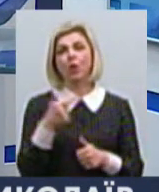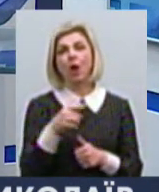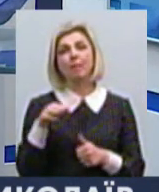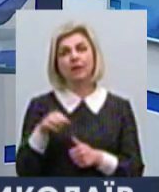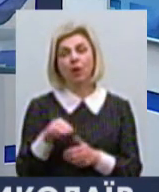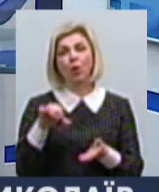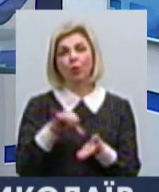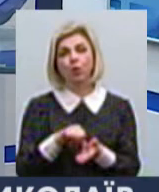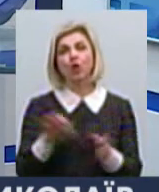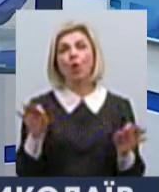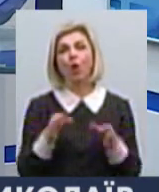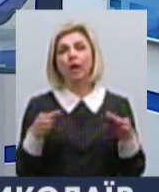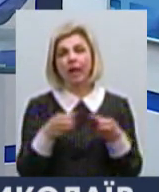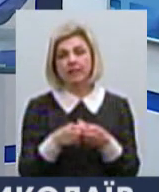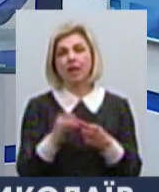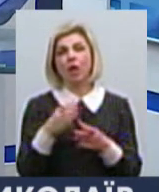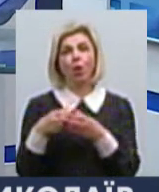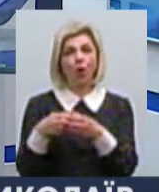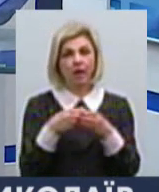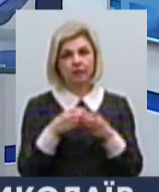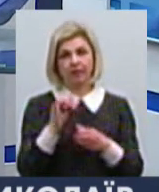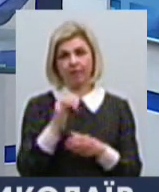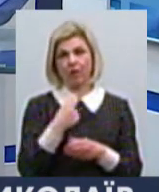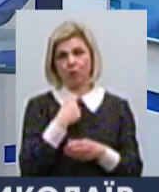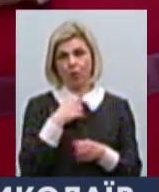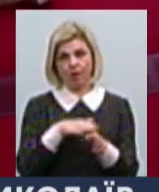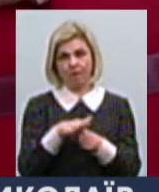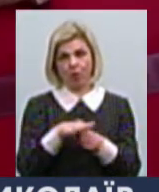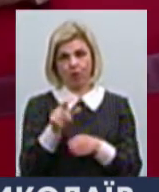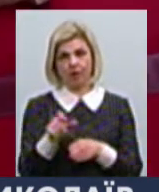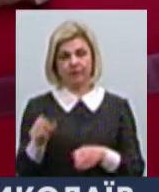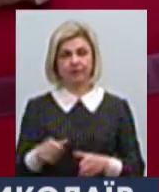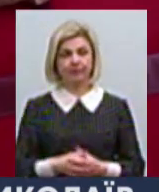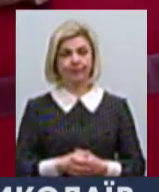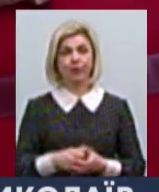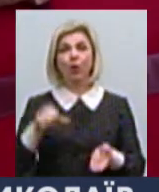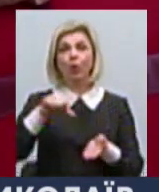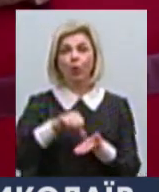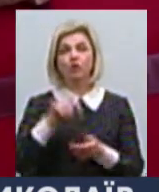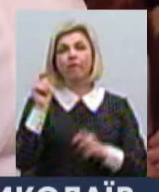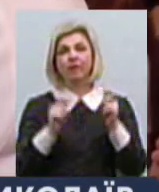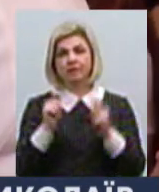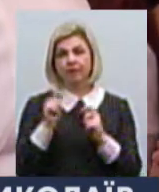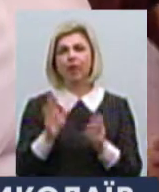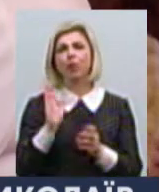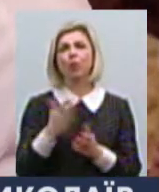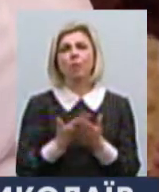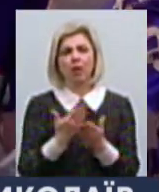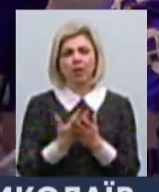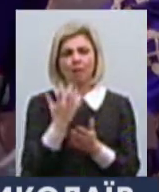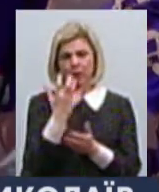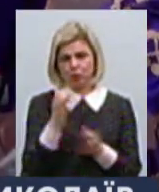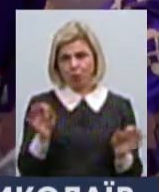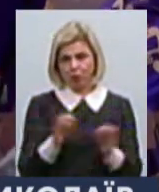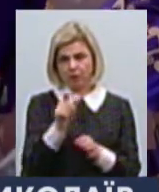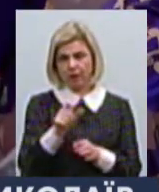ньому беруть оркестри, творчі колективи та сольні виконавці. Участь у фестивалі візьмуть майже 500 музикантів.